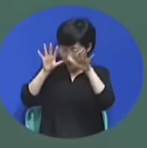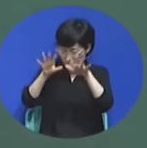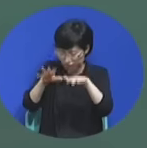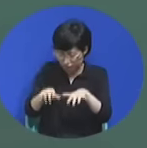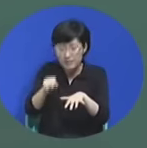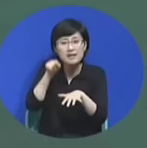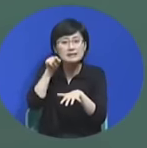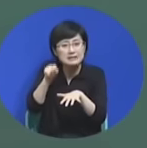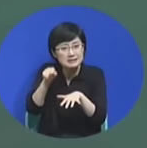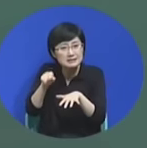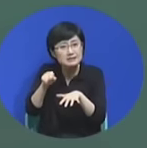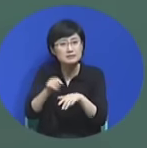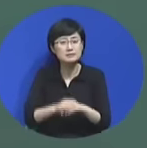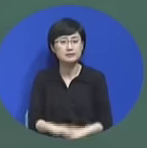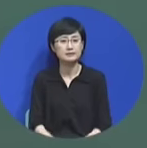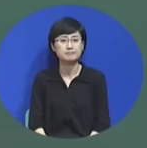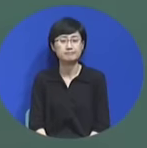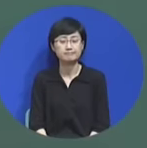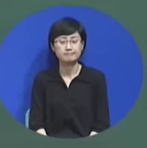거거든요.